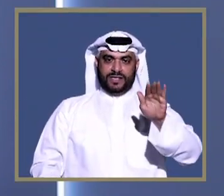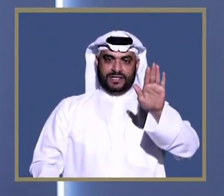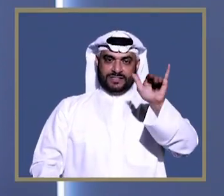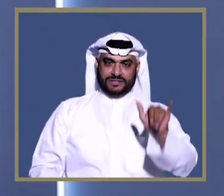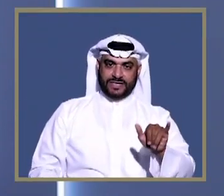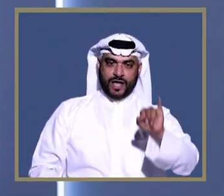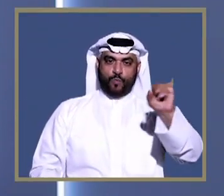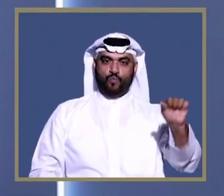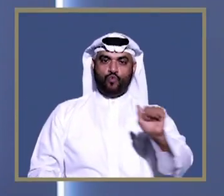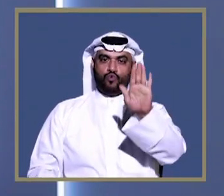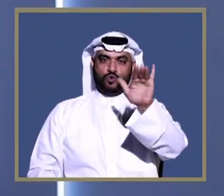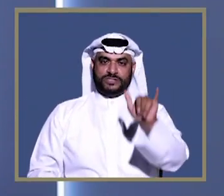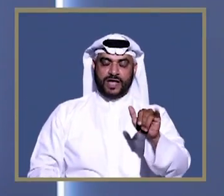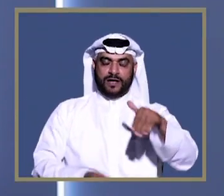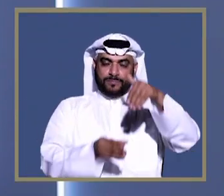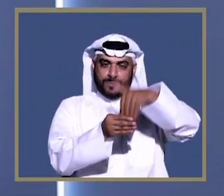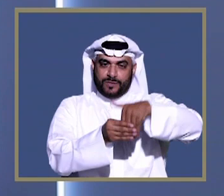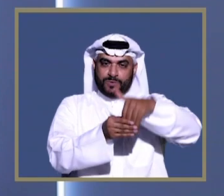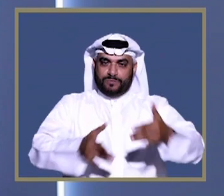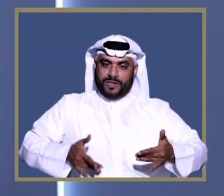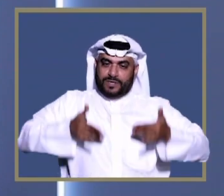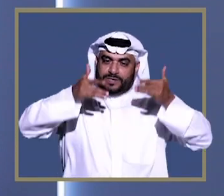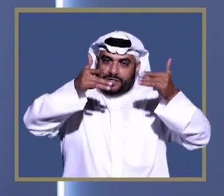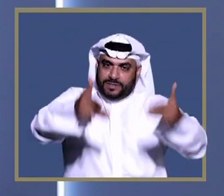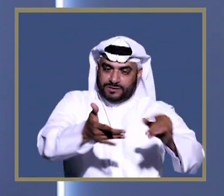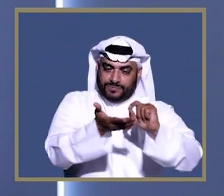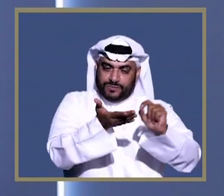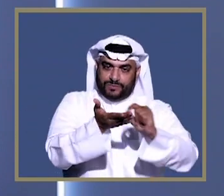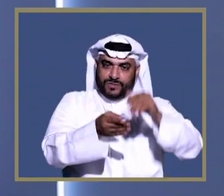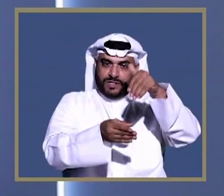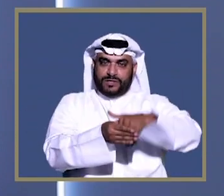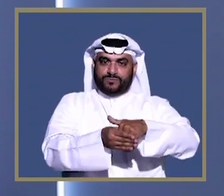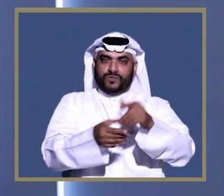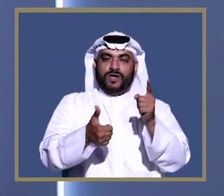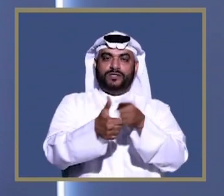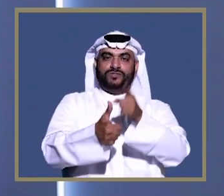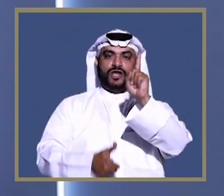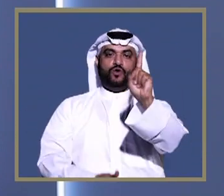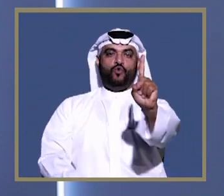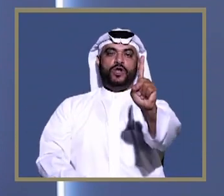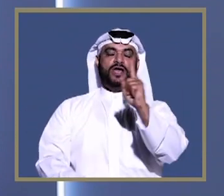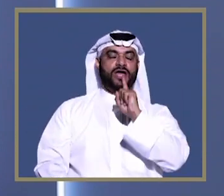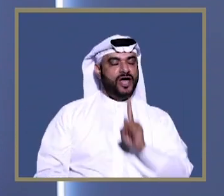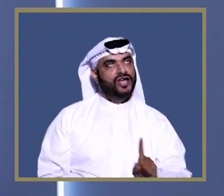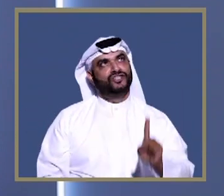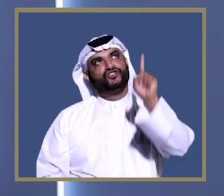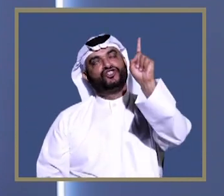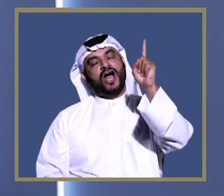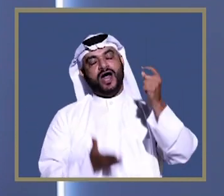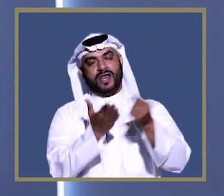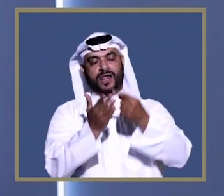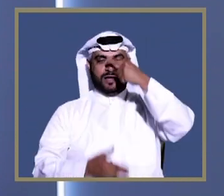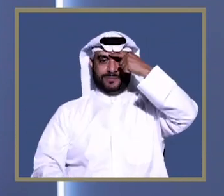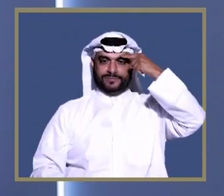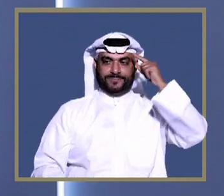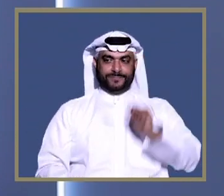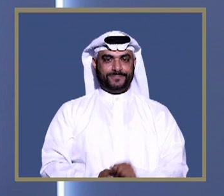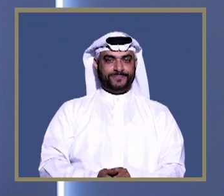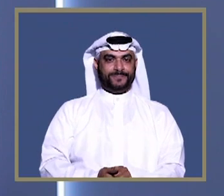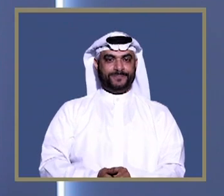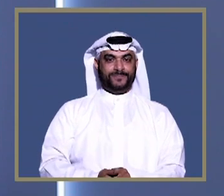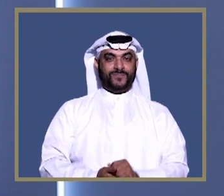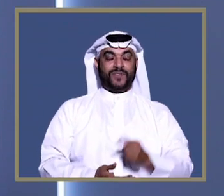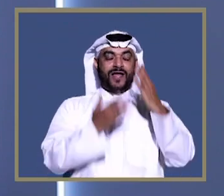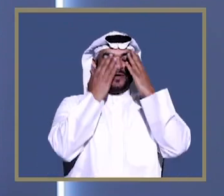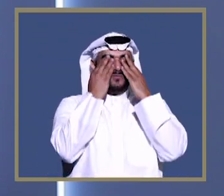موسى، مرشح لعضوية مجلس الأمة الدائرة الأولى بإذن الله تعالى.